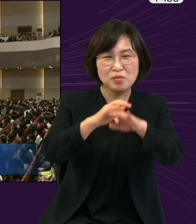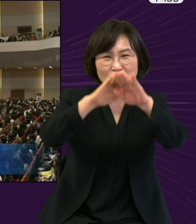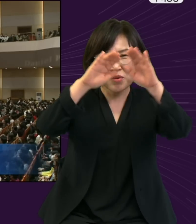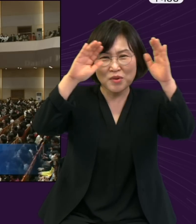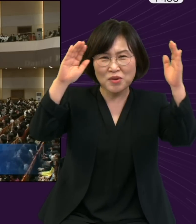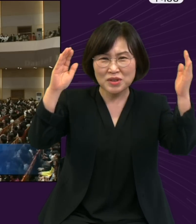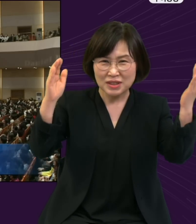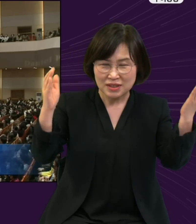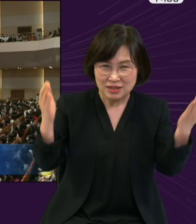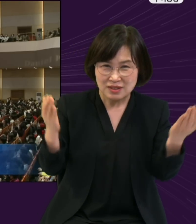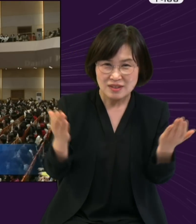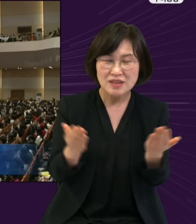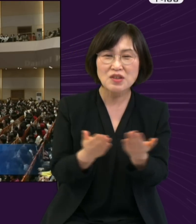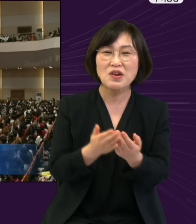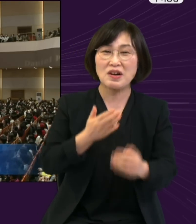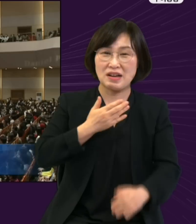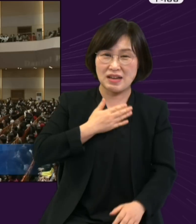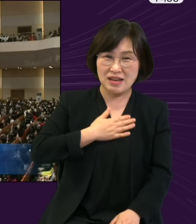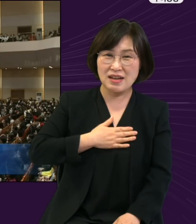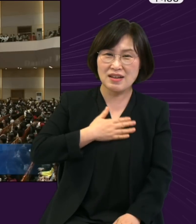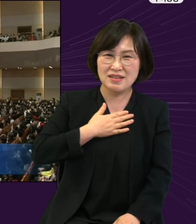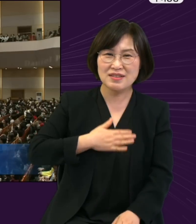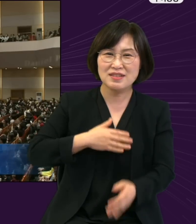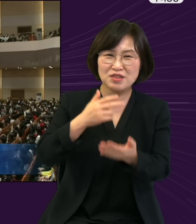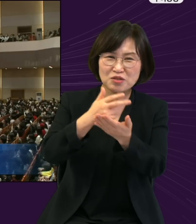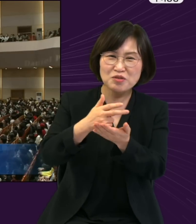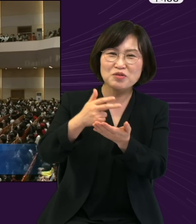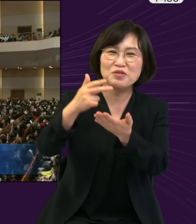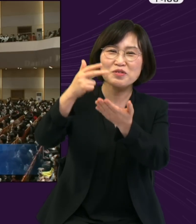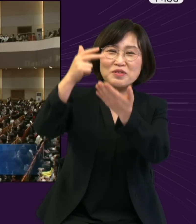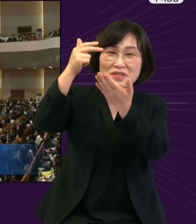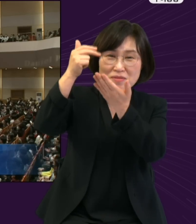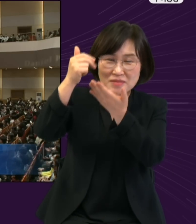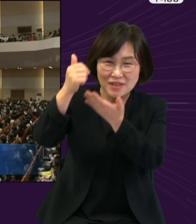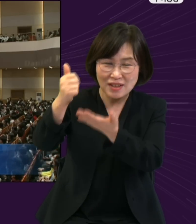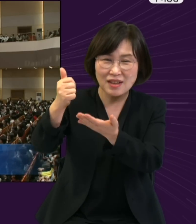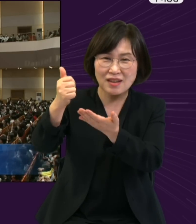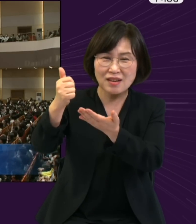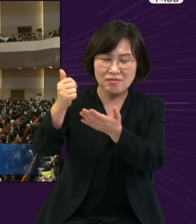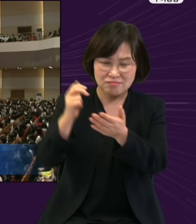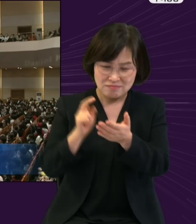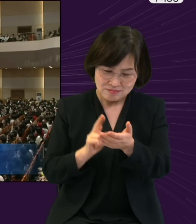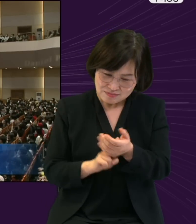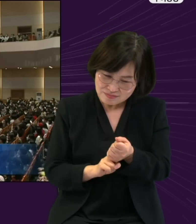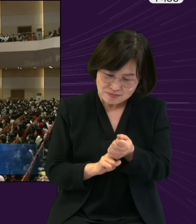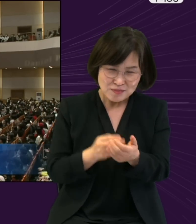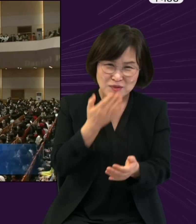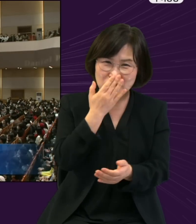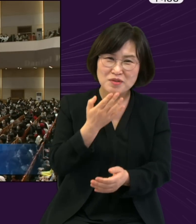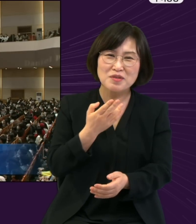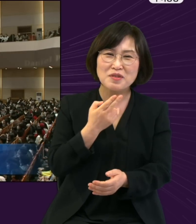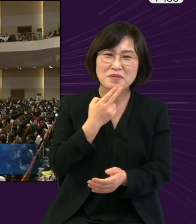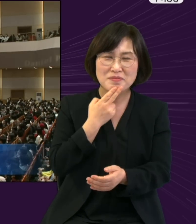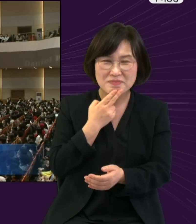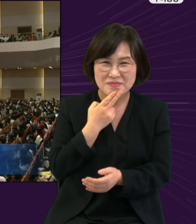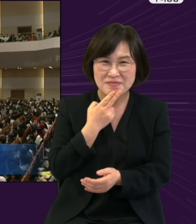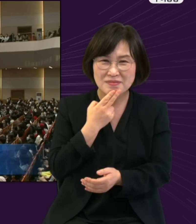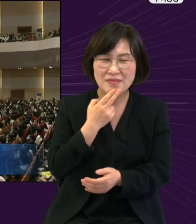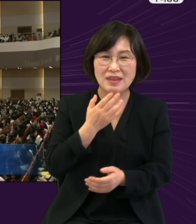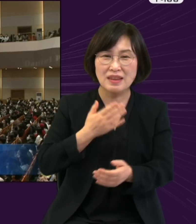것 아시는 주님께 감출 것 없네.